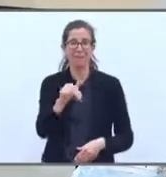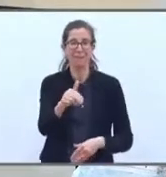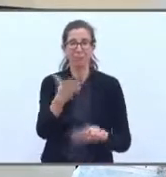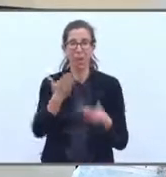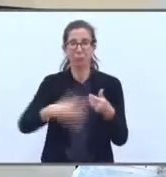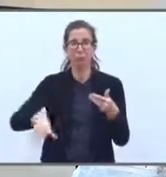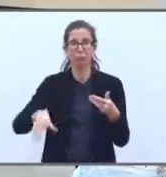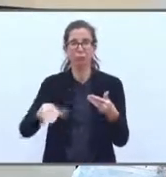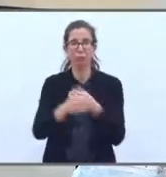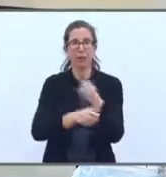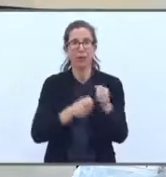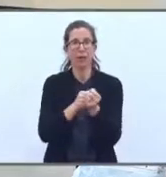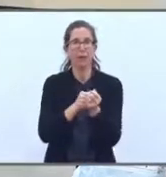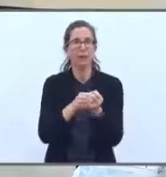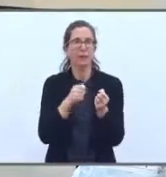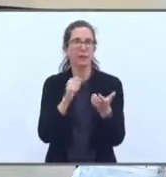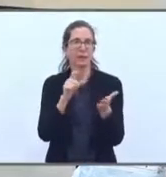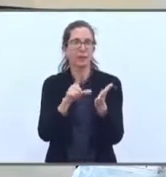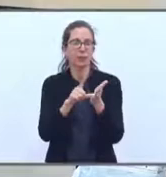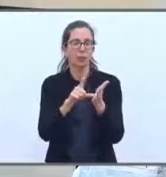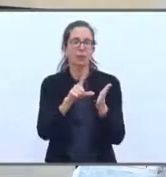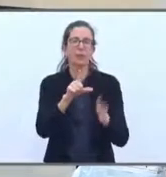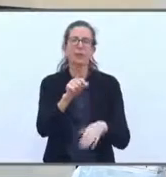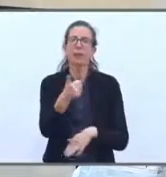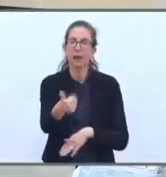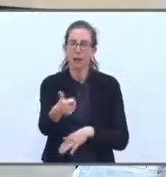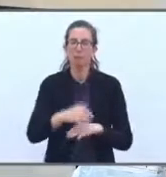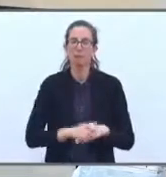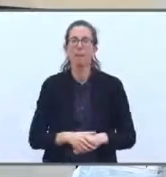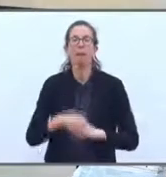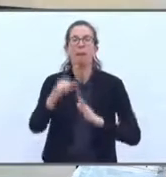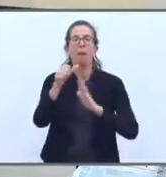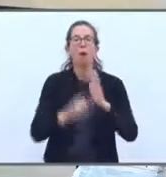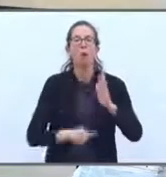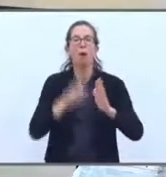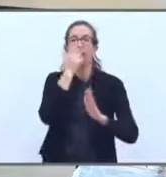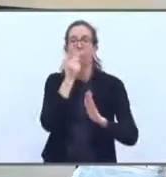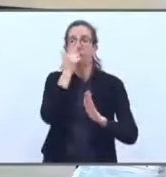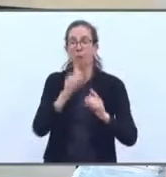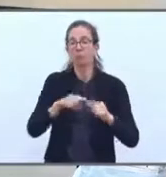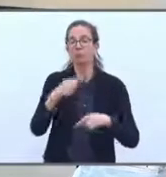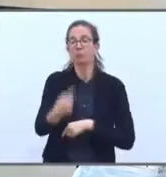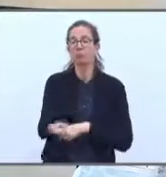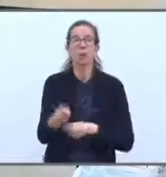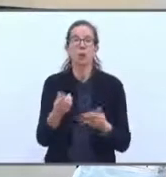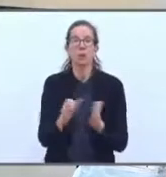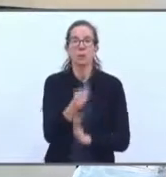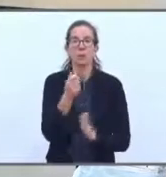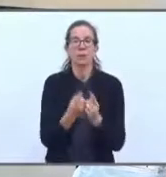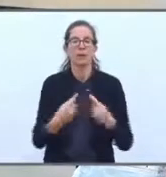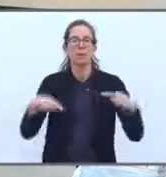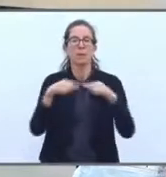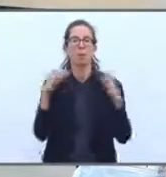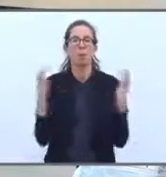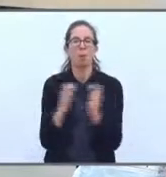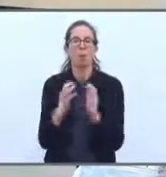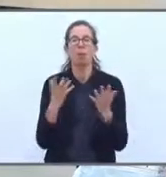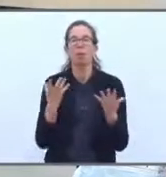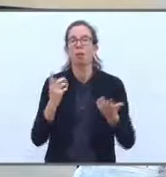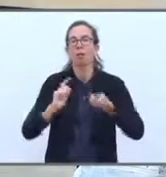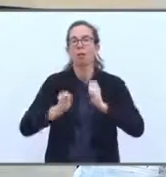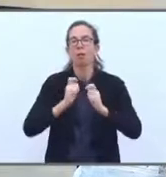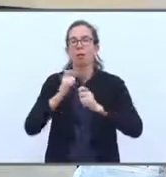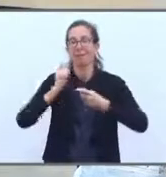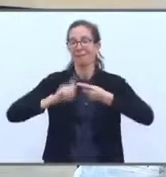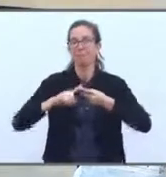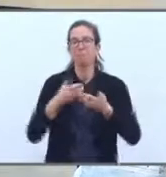2021, et donc le mois prochain, au mois de novembre, dans la première commission qui se tiendra sur le cycle de